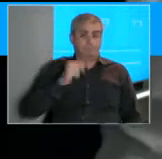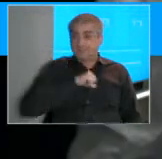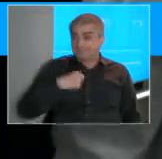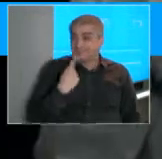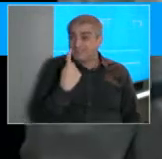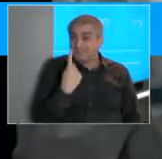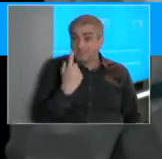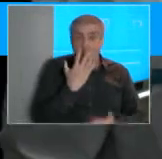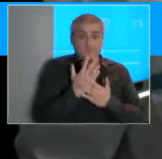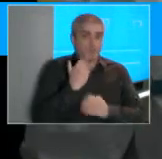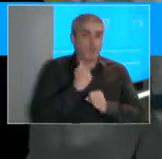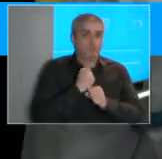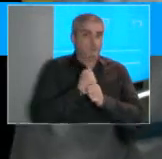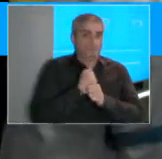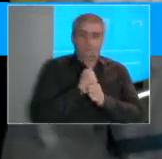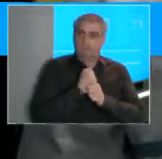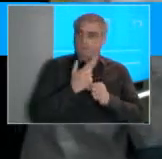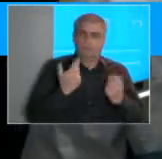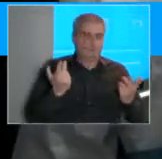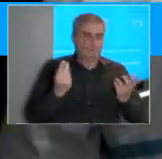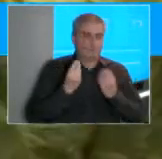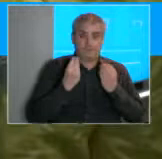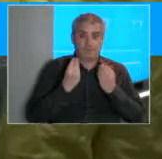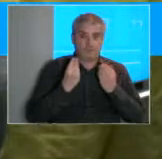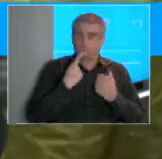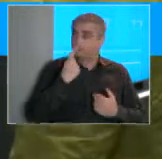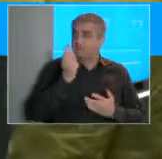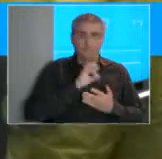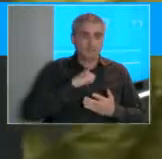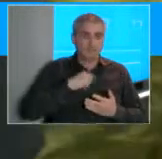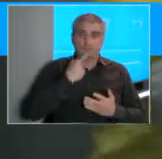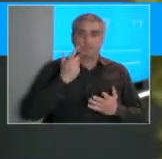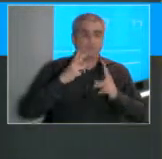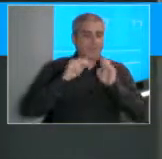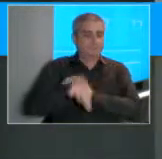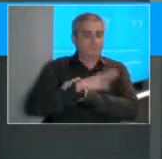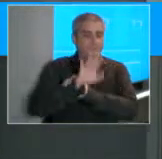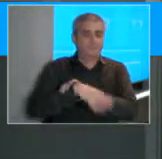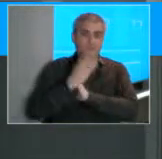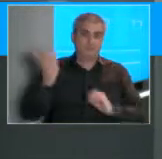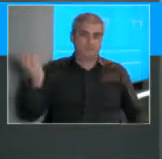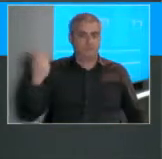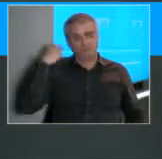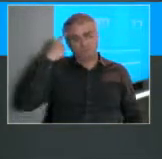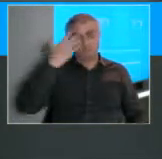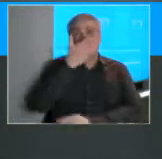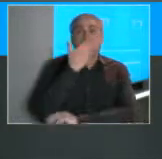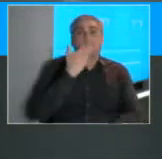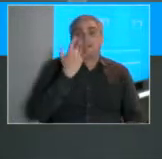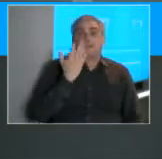וסין עצמה נקטה בצעדים, מי שמדווח מסין מדווח על הרי רפאים שלמי. אני חושב שמדינת ישראל